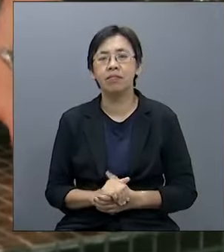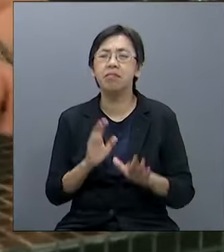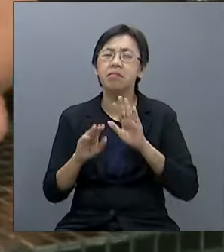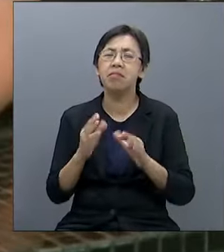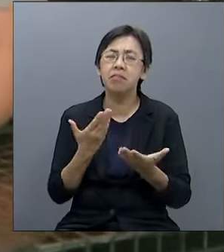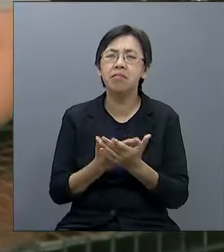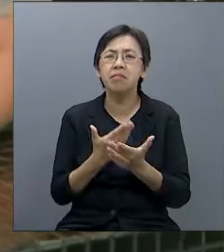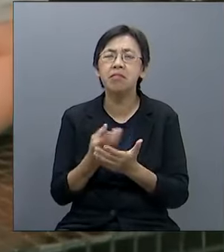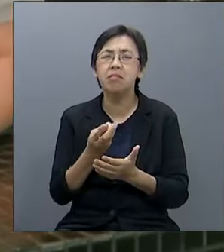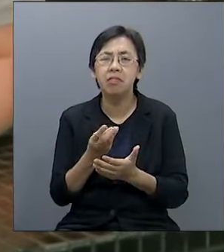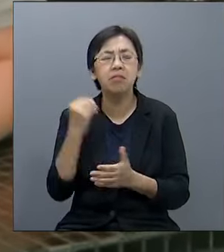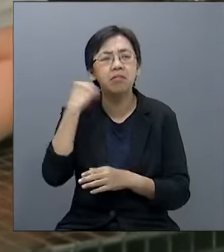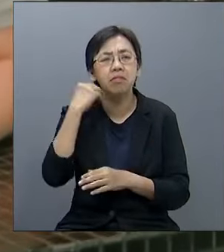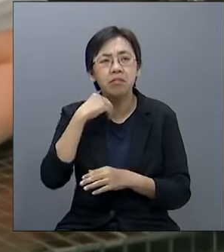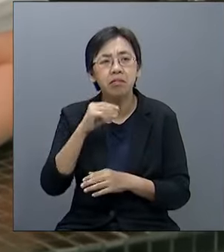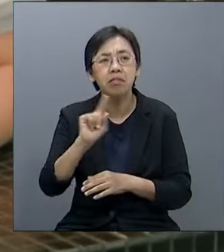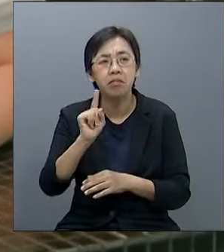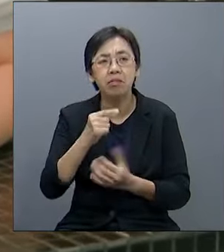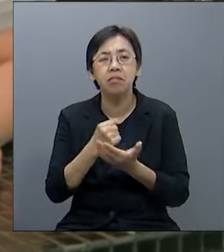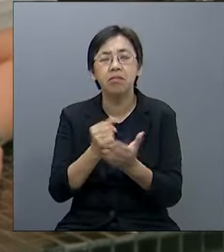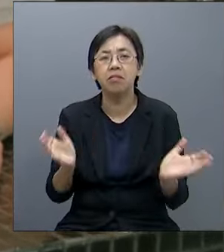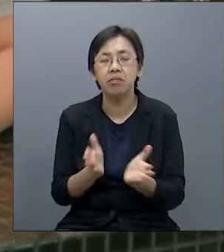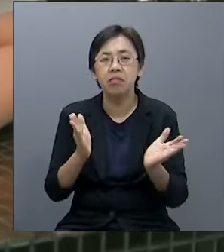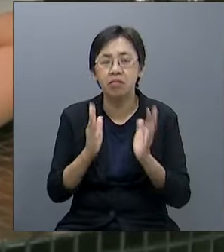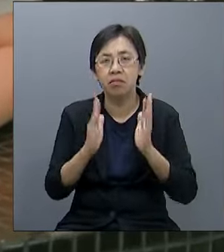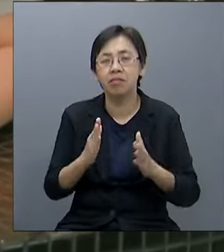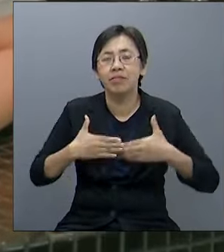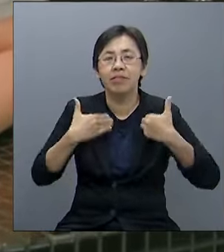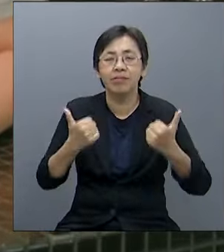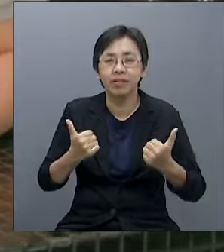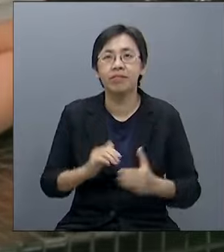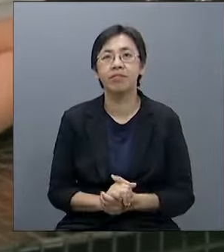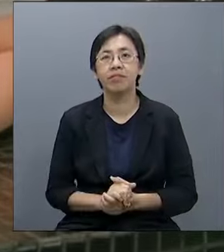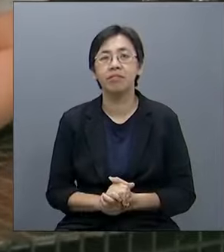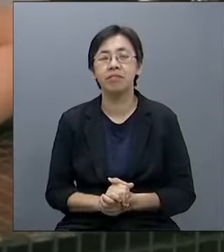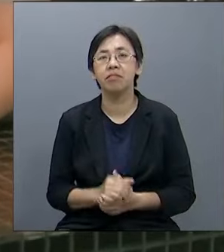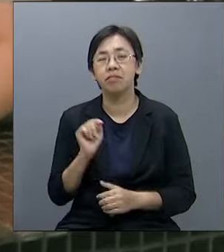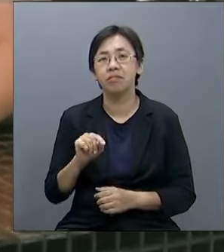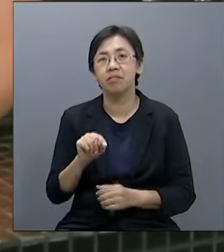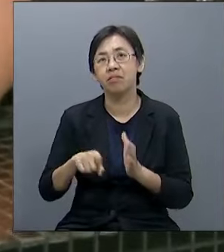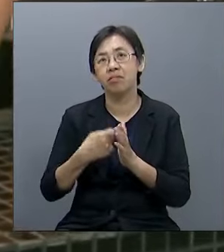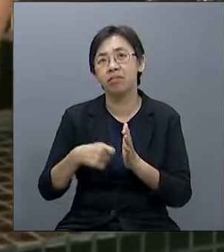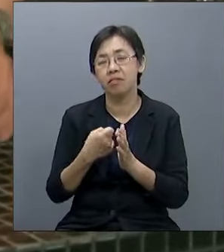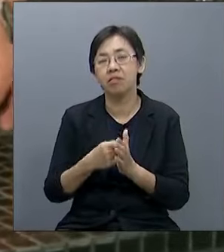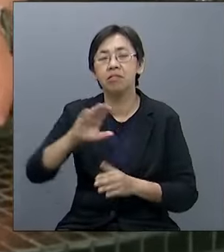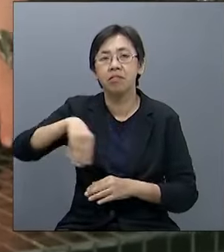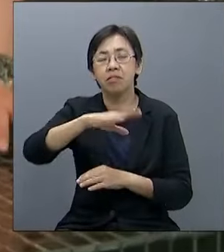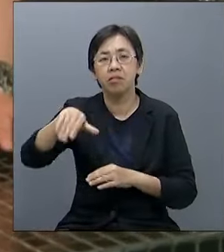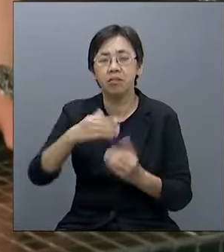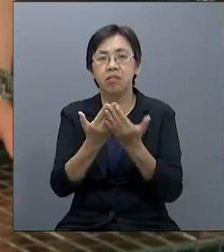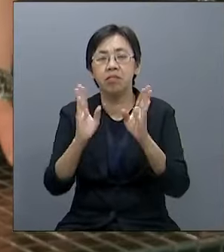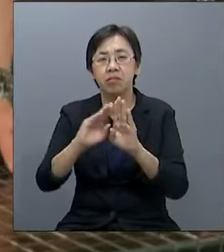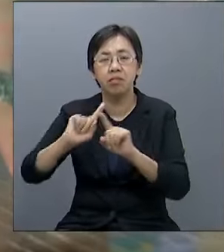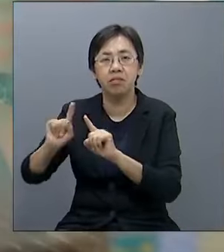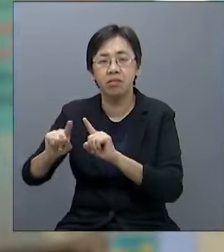ดื่มในแต่ละครั้งเนี่ยมันสร้างความสุขได้ในหลายมิติเหตุผลเหล่านี้ล่ะค่ะที่สามารถที่ทำให้หลายๆครอบครัวเนี่ยก็เข้าม